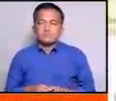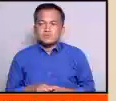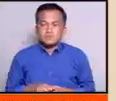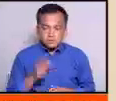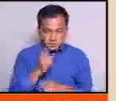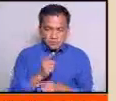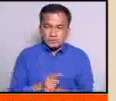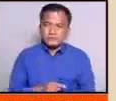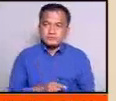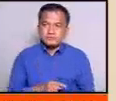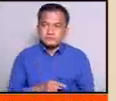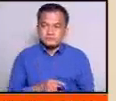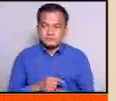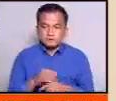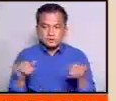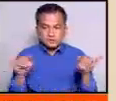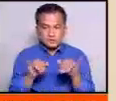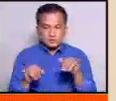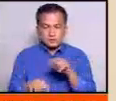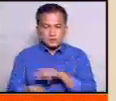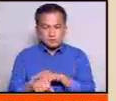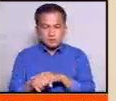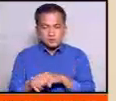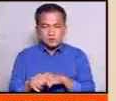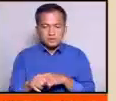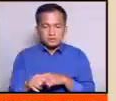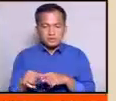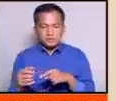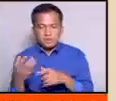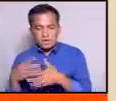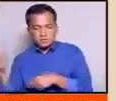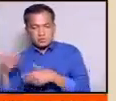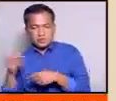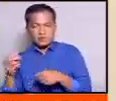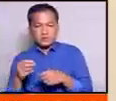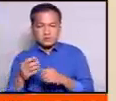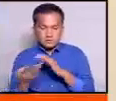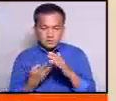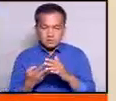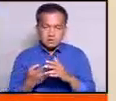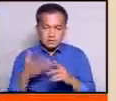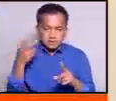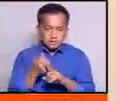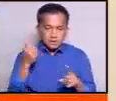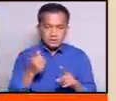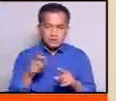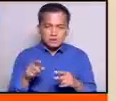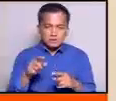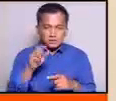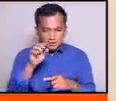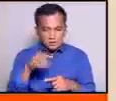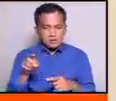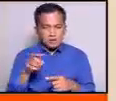mas accurate. Sabay-sabay ang withdrawal ng customers. So that impacts the accuracy of the schedule that we announced